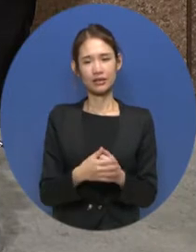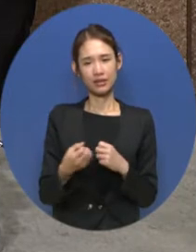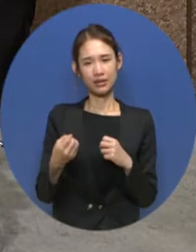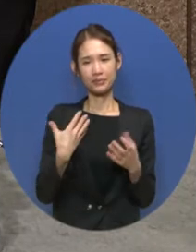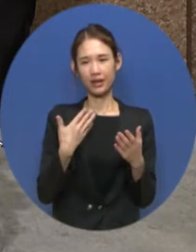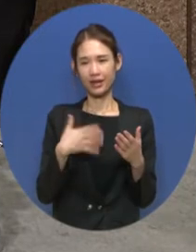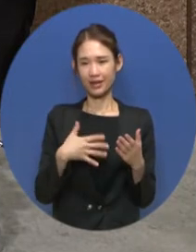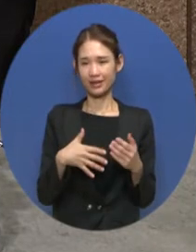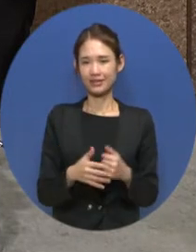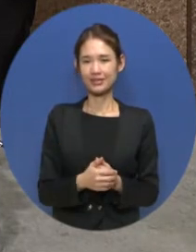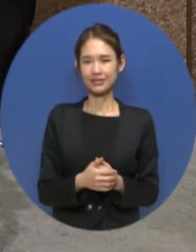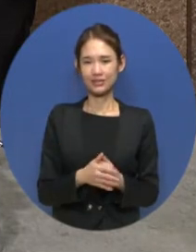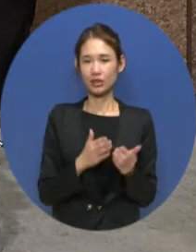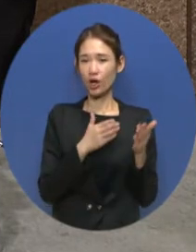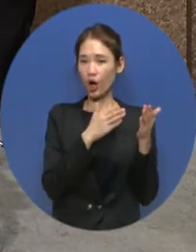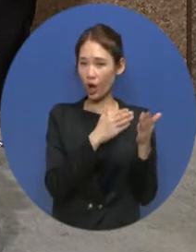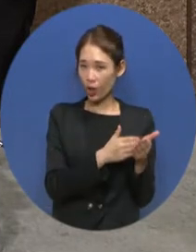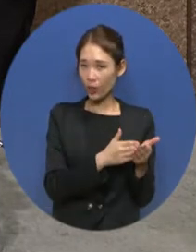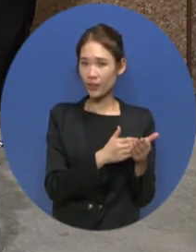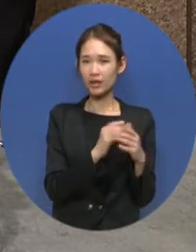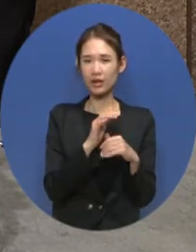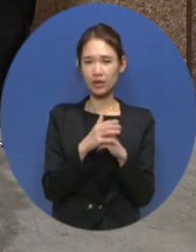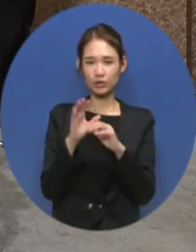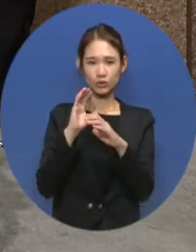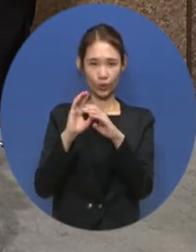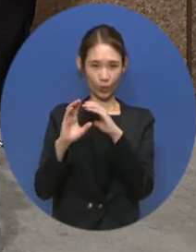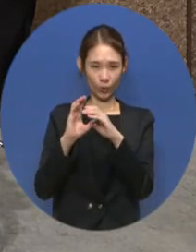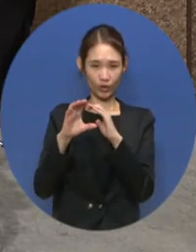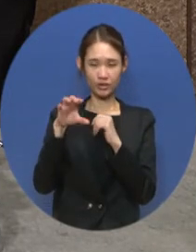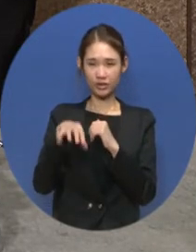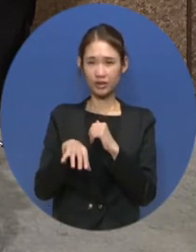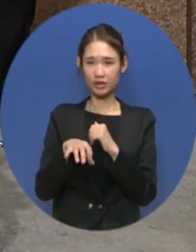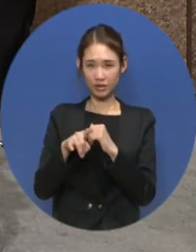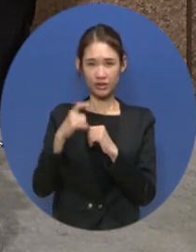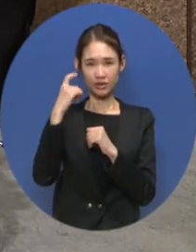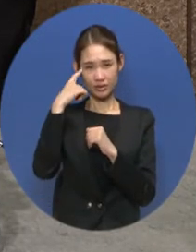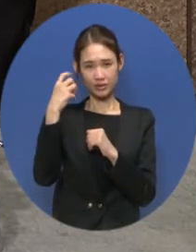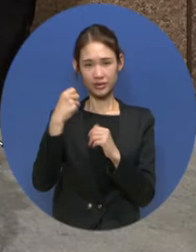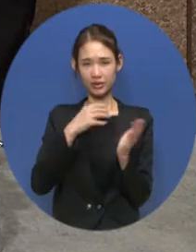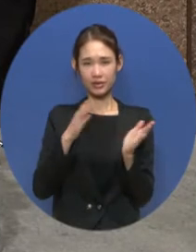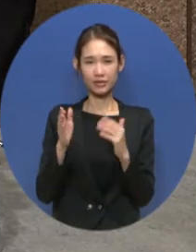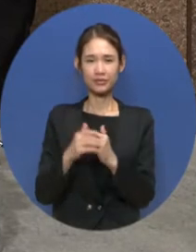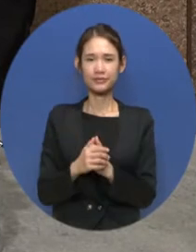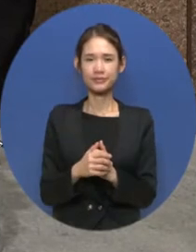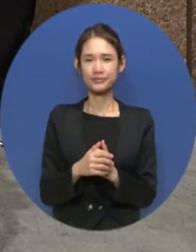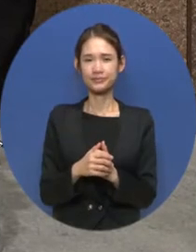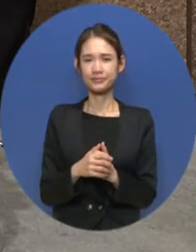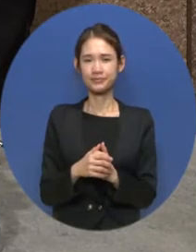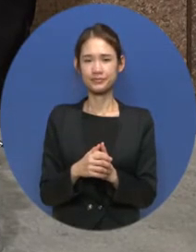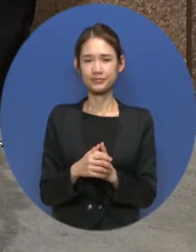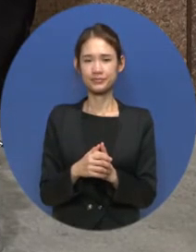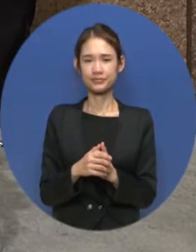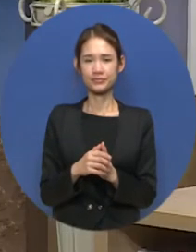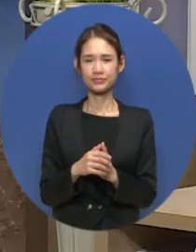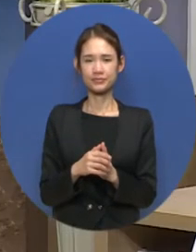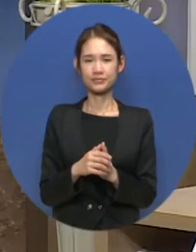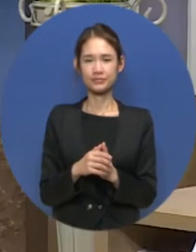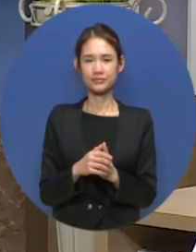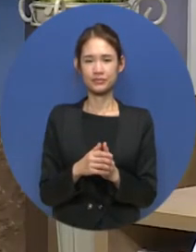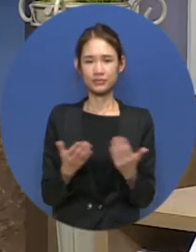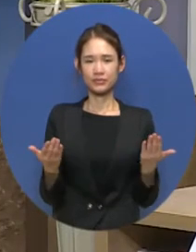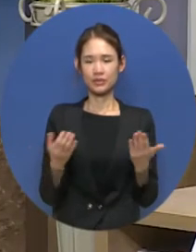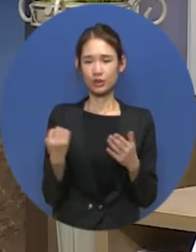않고 예, 이제 있습니다. 건의하고 네. 그런 좀 소통하는 장이었다라고 보면 될것 같습니다. 또